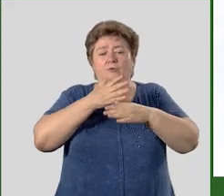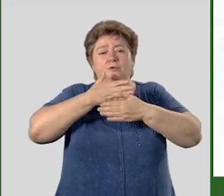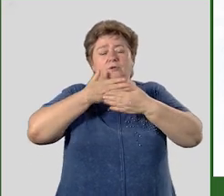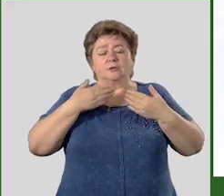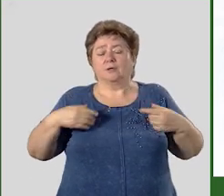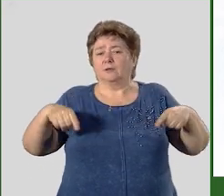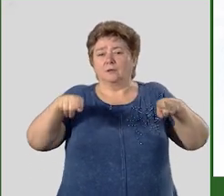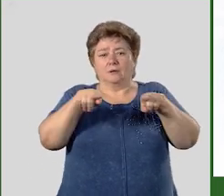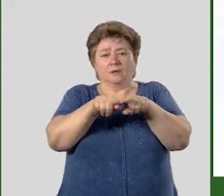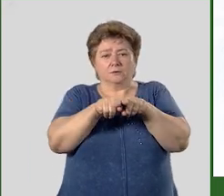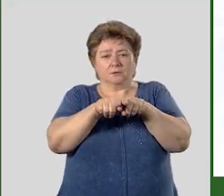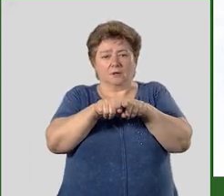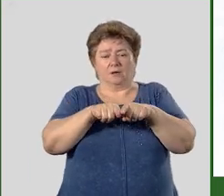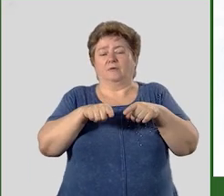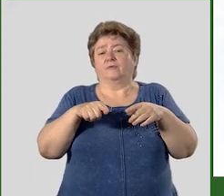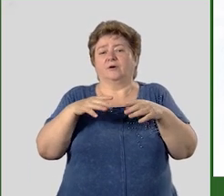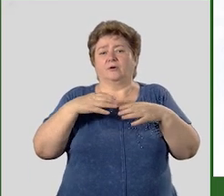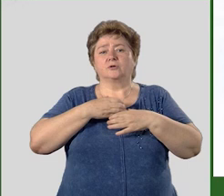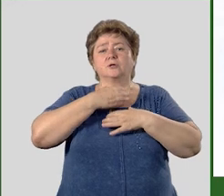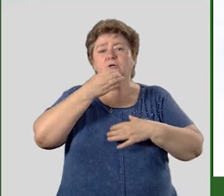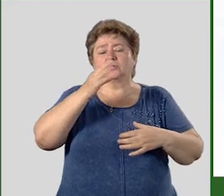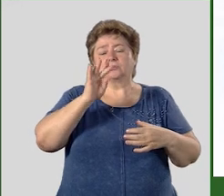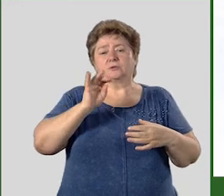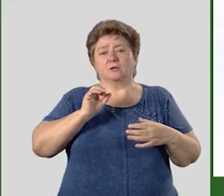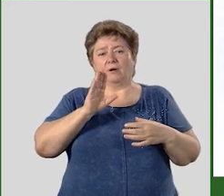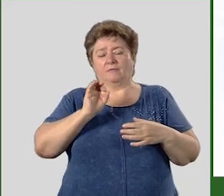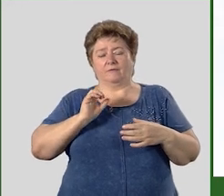нет абсолютно двух похожих жирафов.